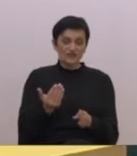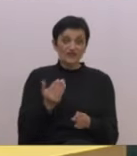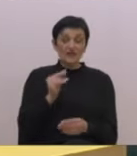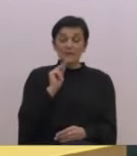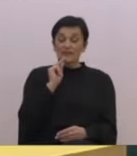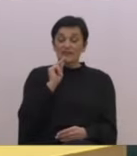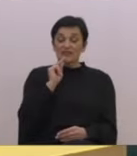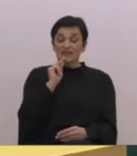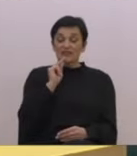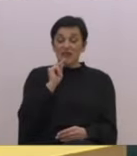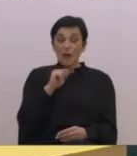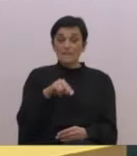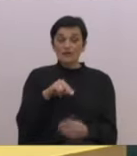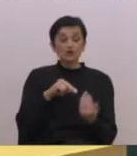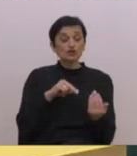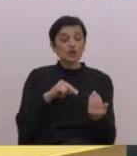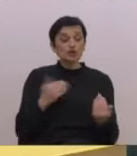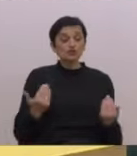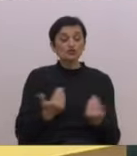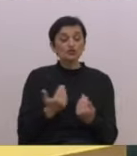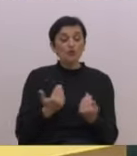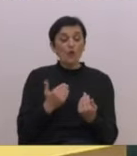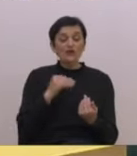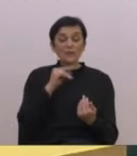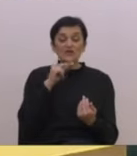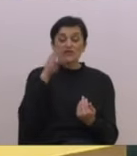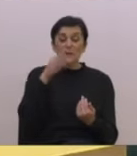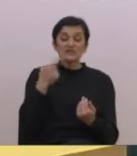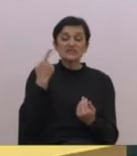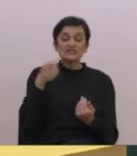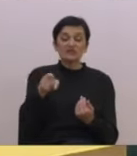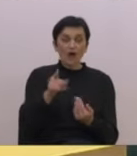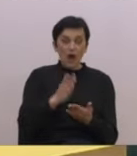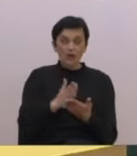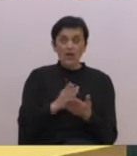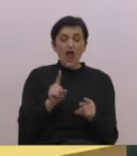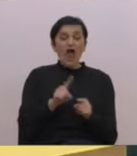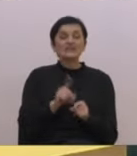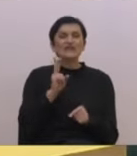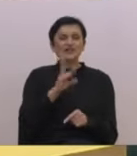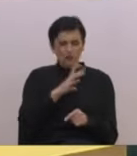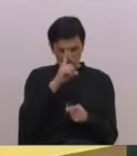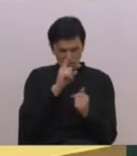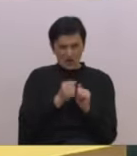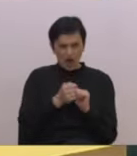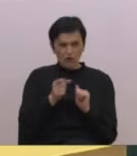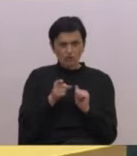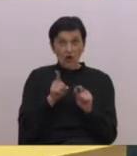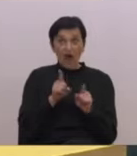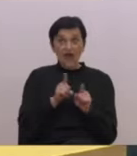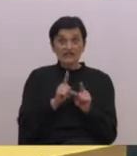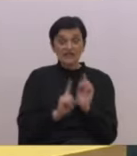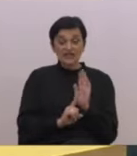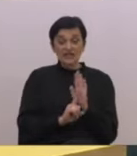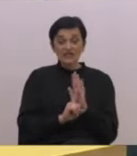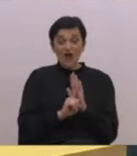დამნაშავე შენ ცხოვრებაში, რომ ვიღაც სხვა არის დამნაშავე. ასეთი ვინ იყო, გახსოვთ? ასეთი თავიდან,